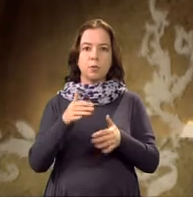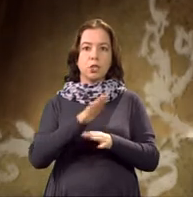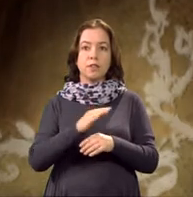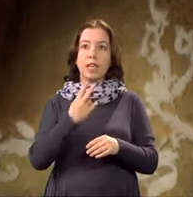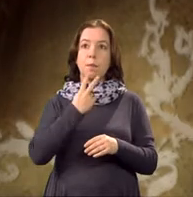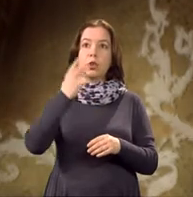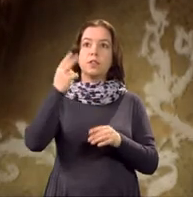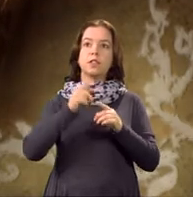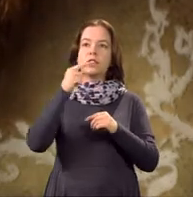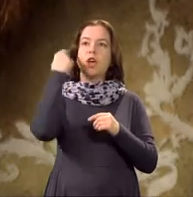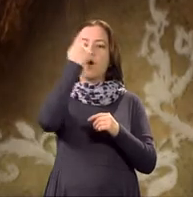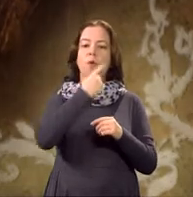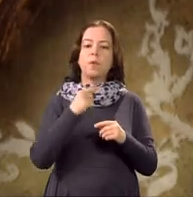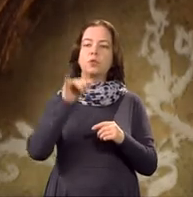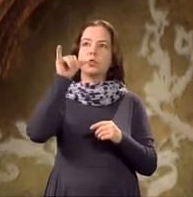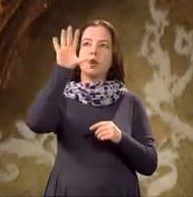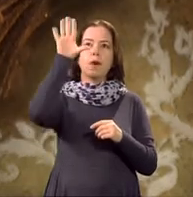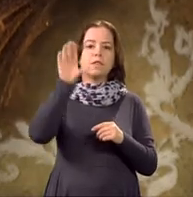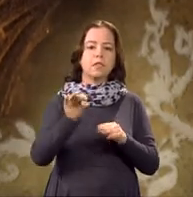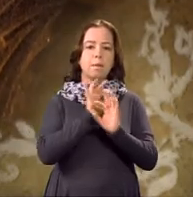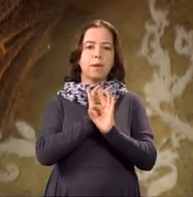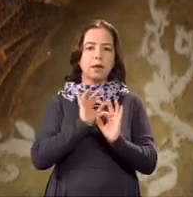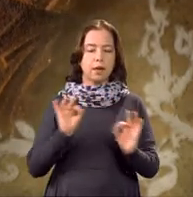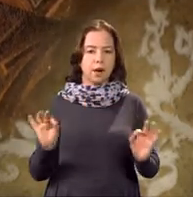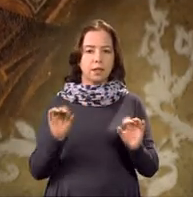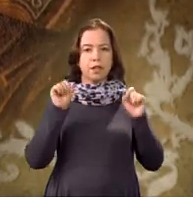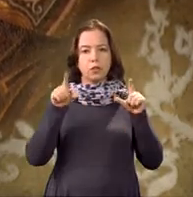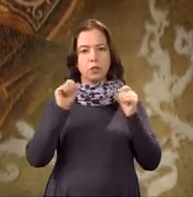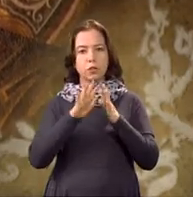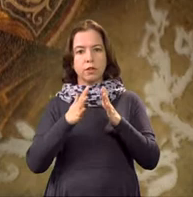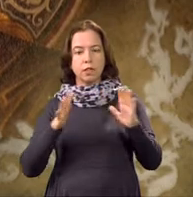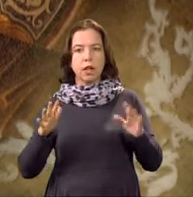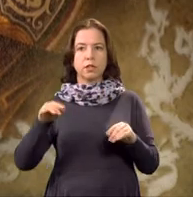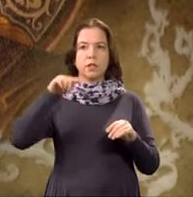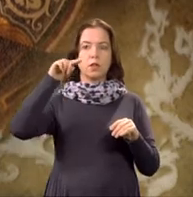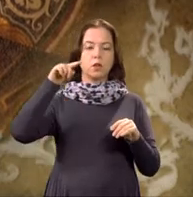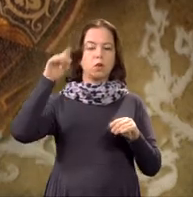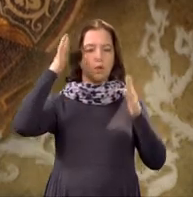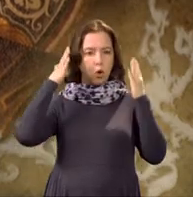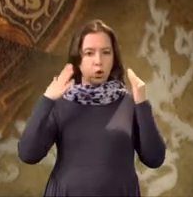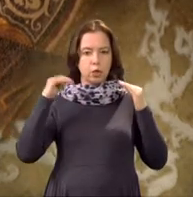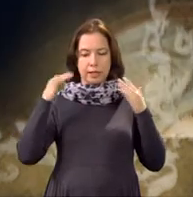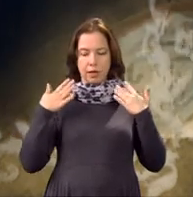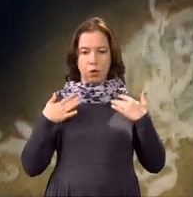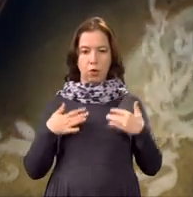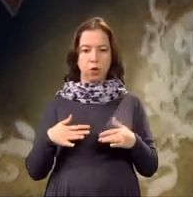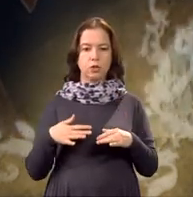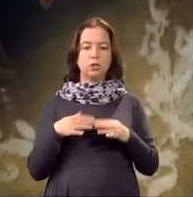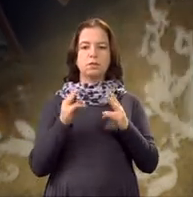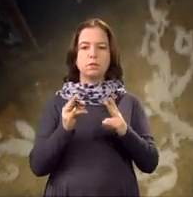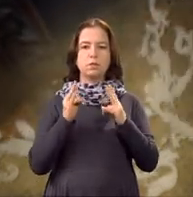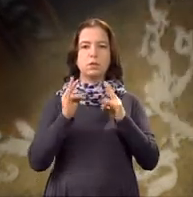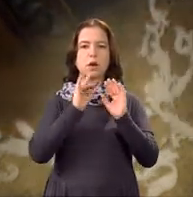образ. У ньому все прекрасне. Золото сяє в сонячному волосі й одязі.